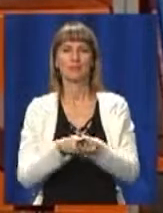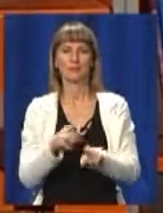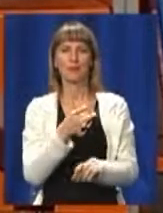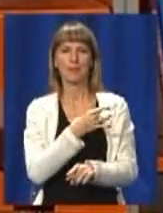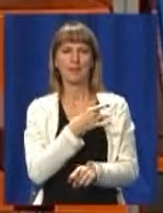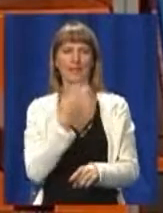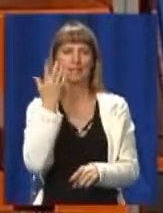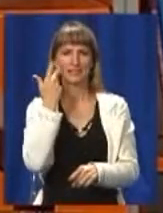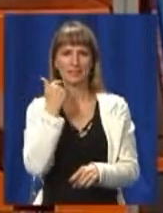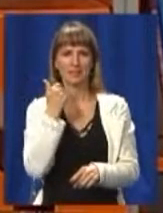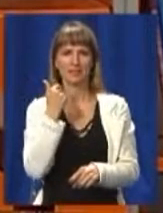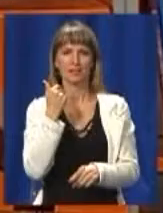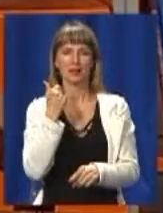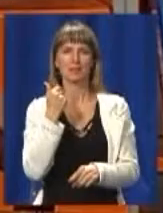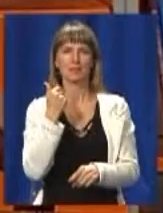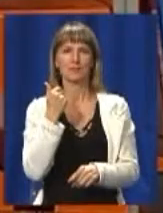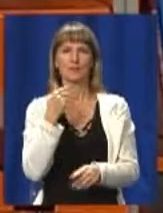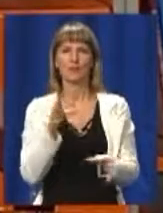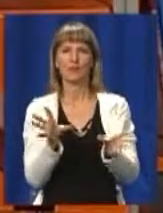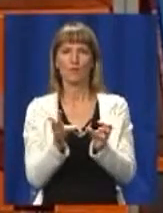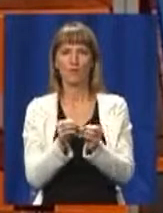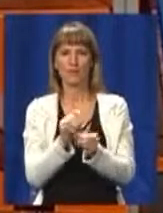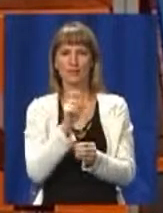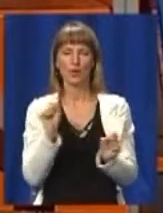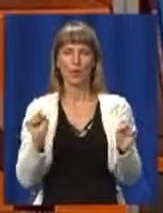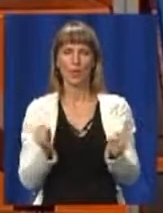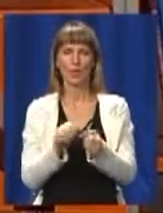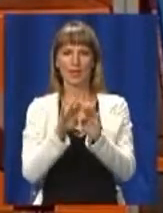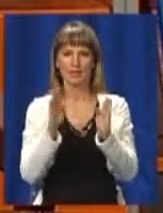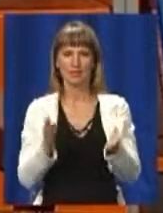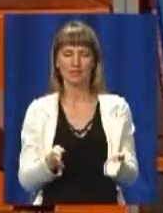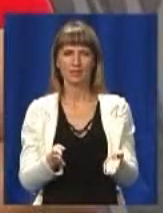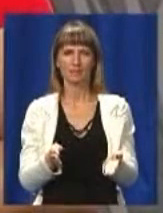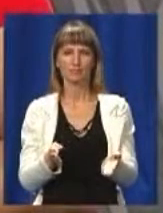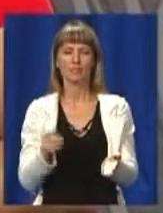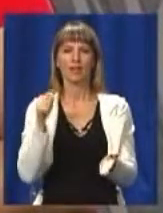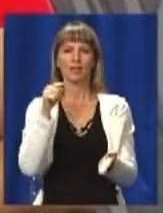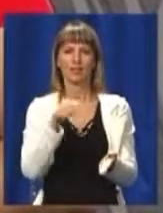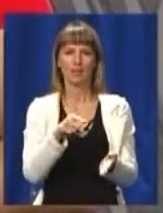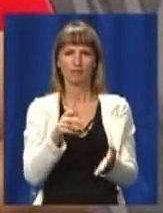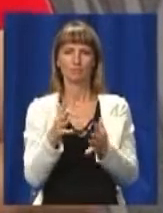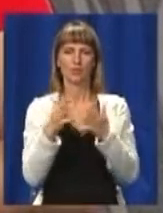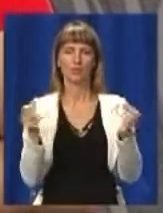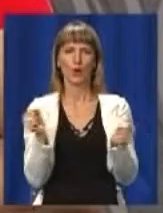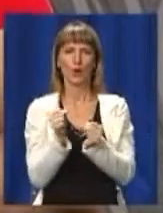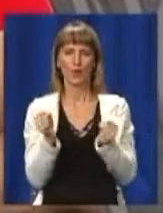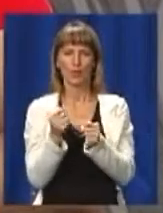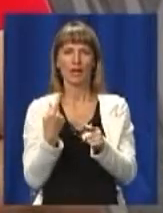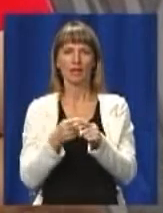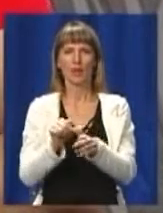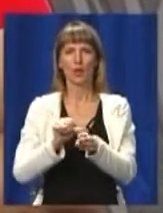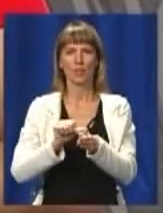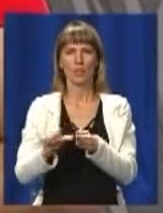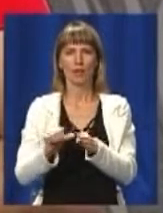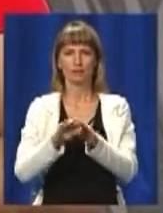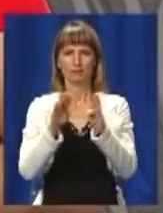буває, а разом з холодильником... Але там набагато холодніше. Холодніше. Да. Це окремий